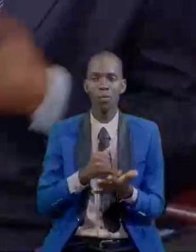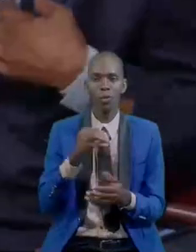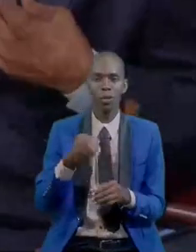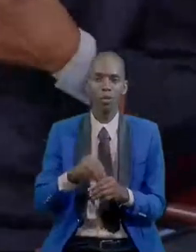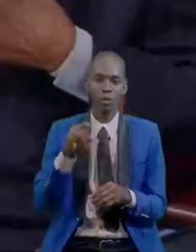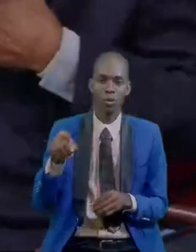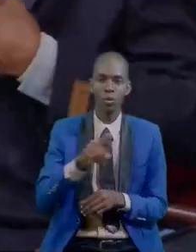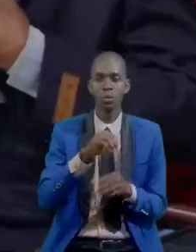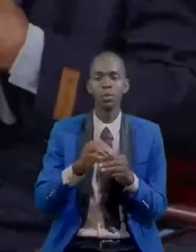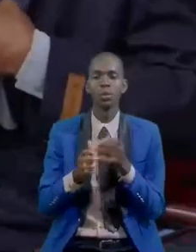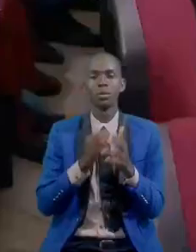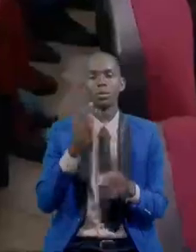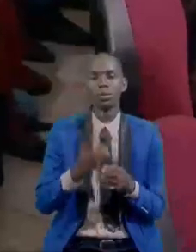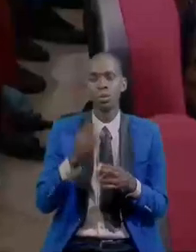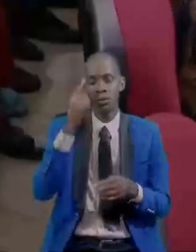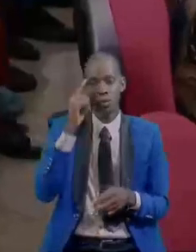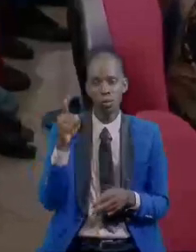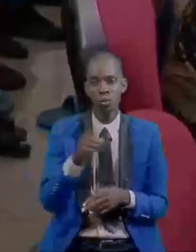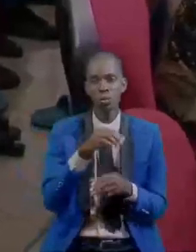toi, pour toi